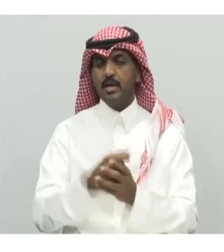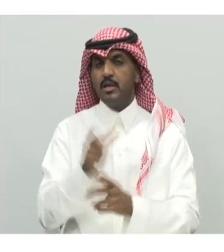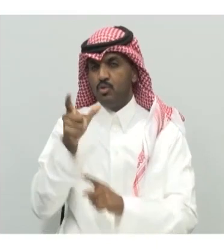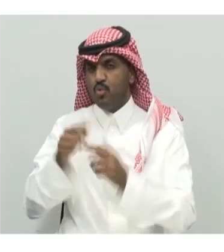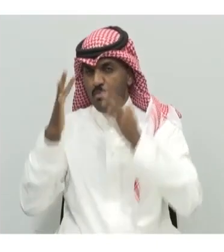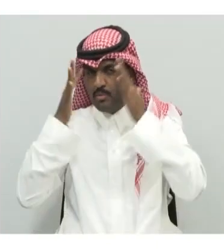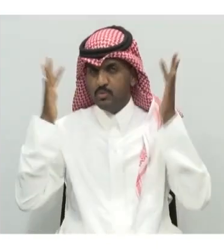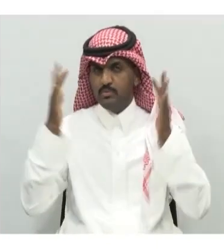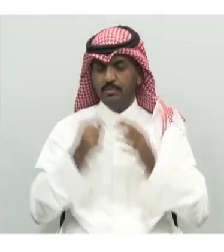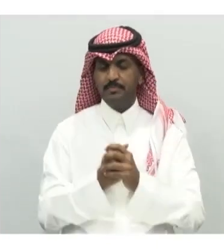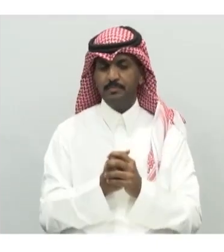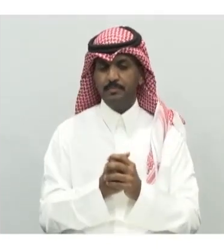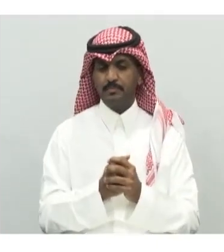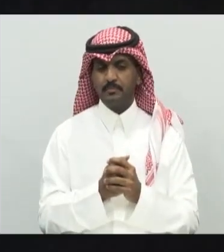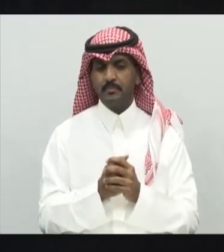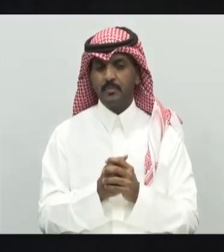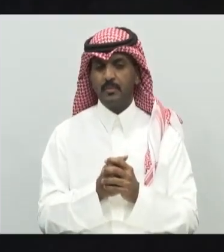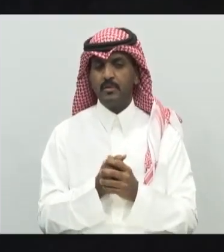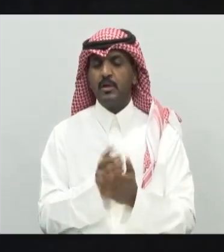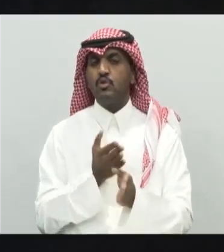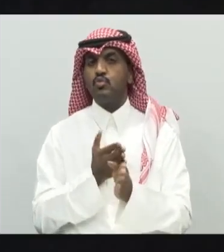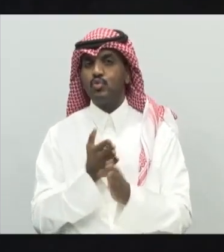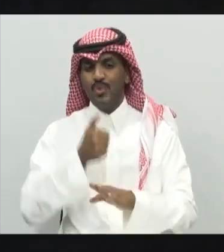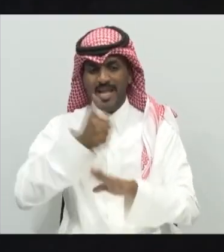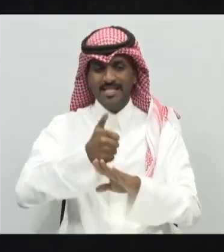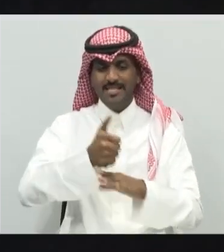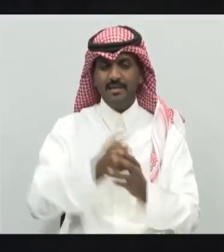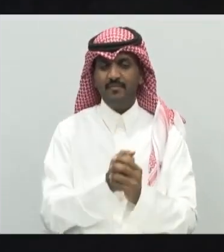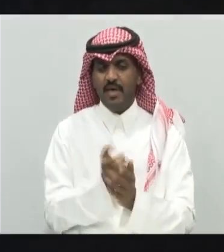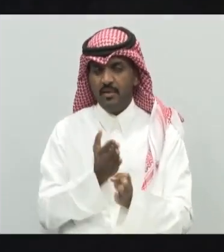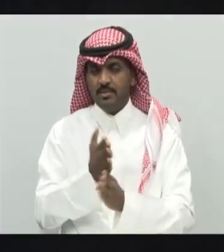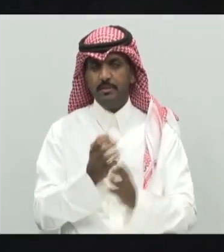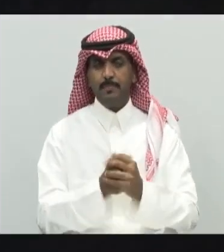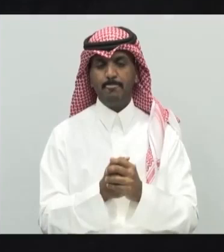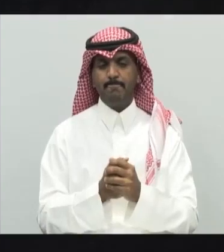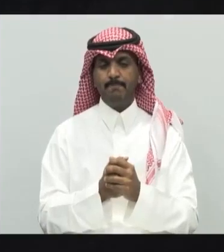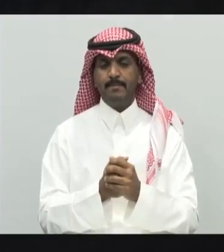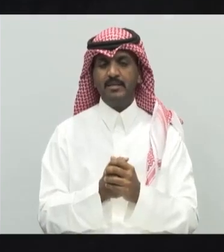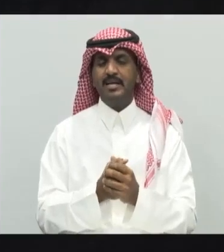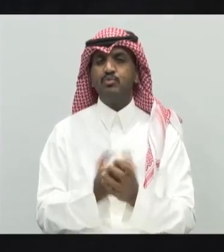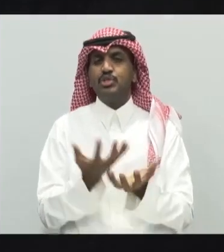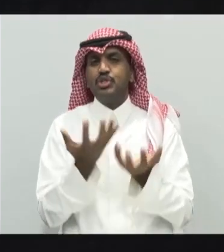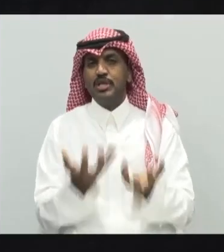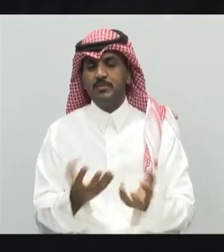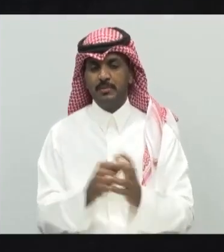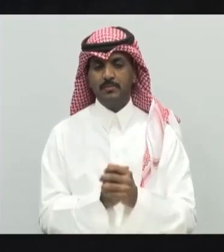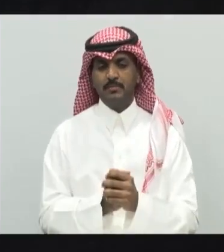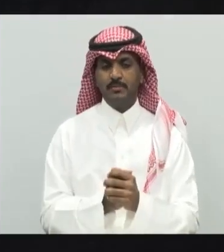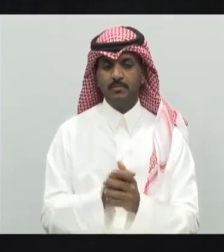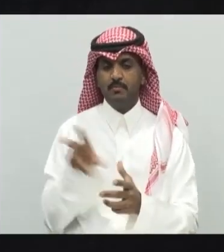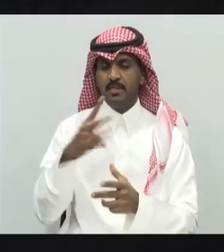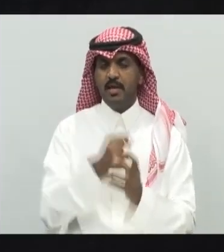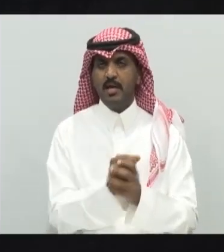المسلمين الخطوه الاساسيه في هذا المجال ايضا الجاذبيه مثال على